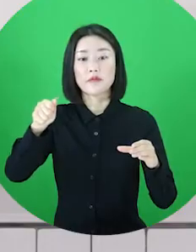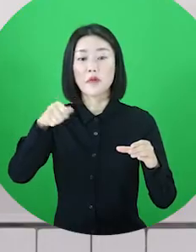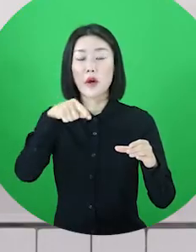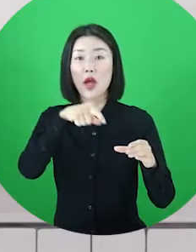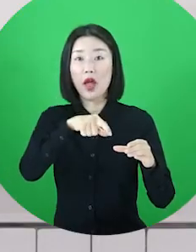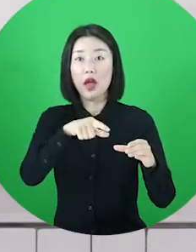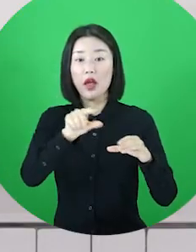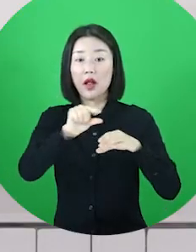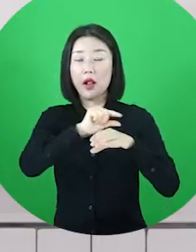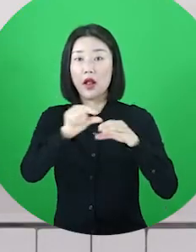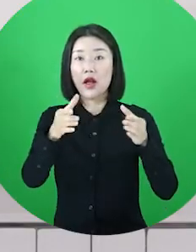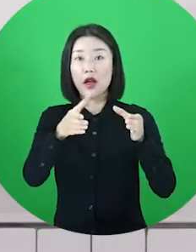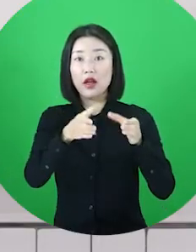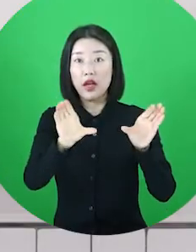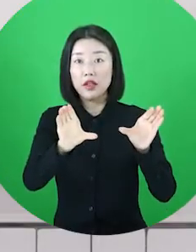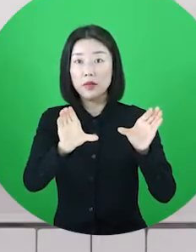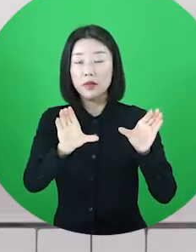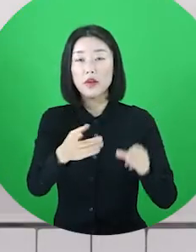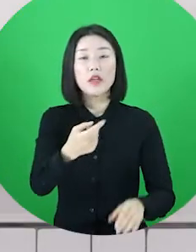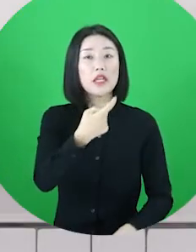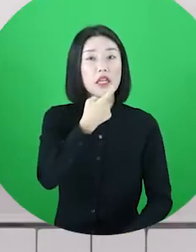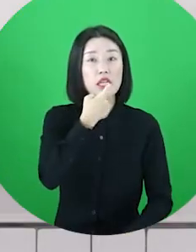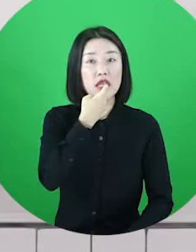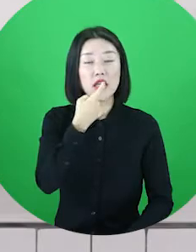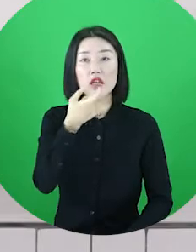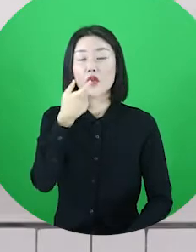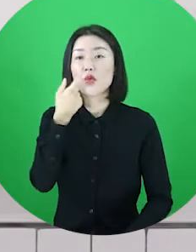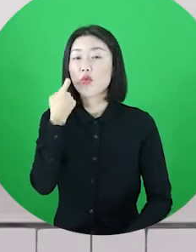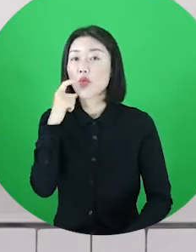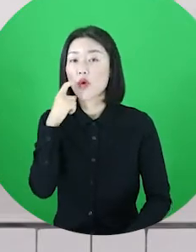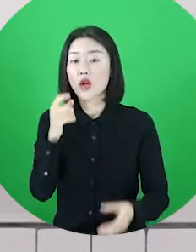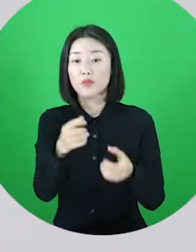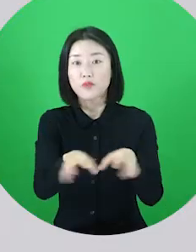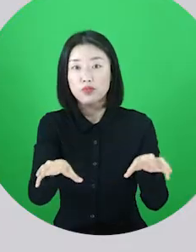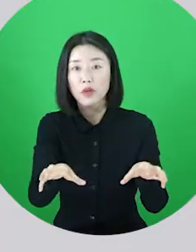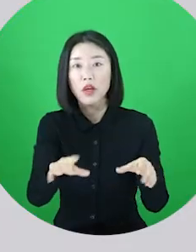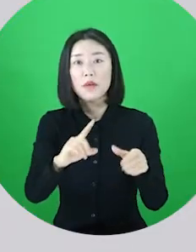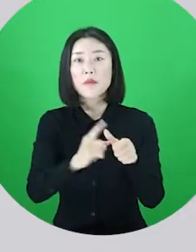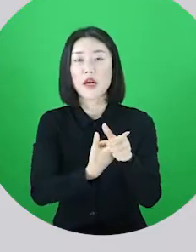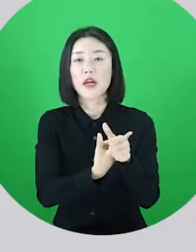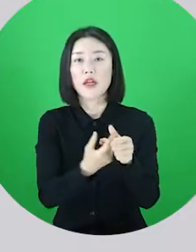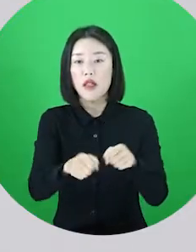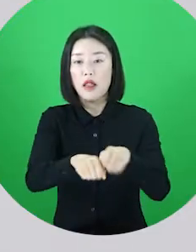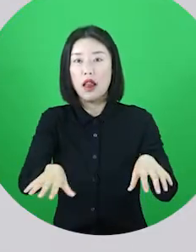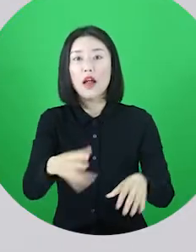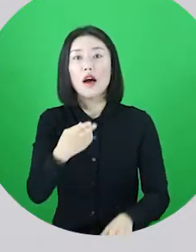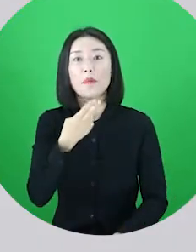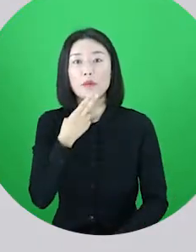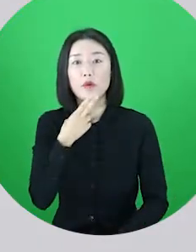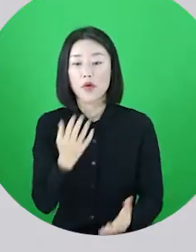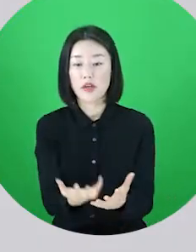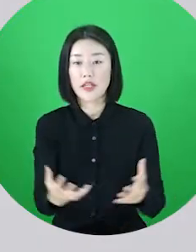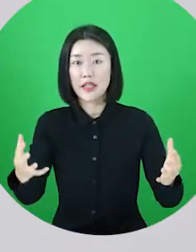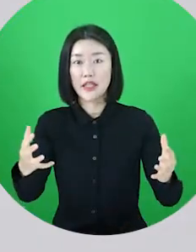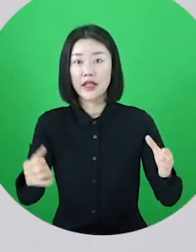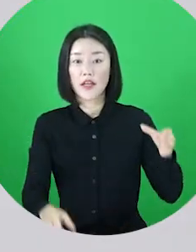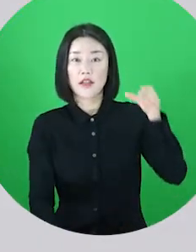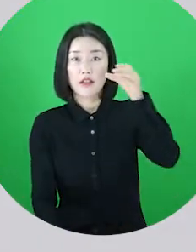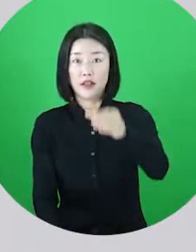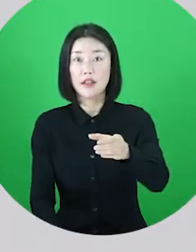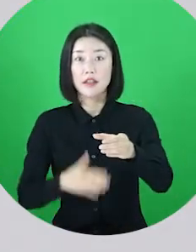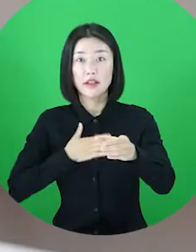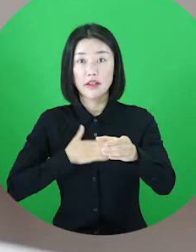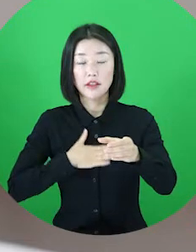껍질이 깨지면 계란 흰자와 노른자가 쏟아지기 때문에 흘리지 않도록 그릇 안쪽에서